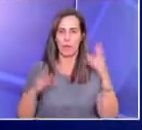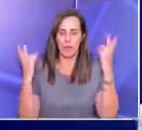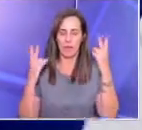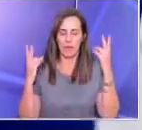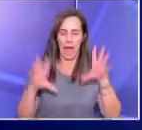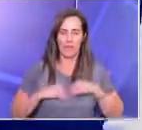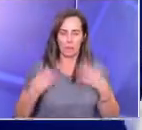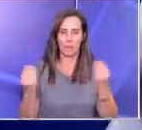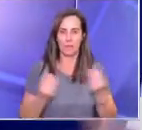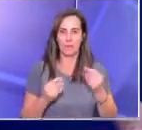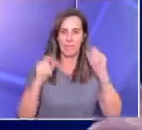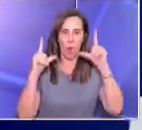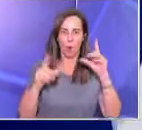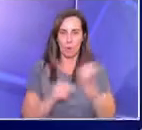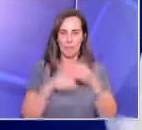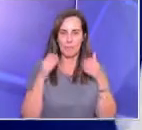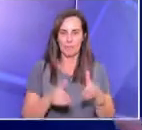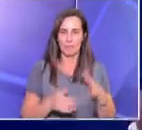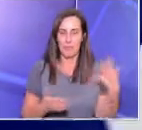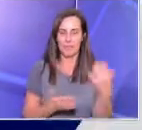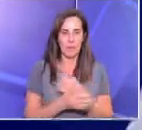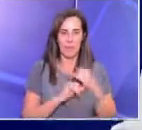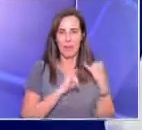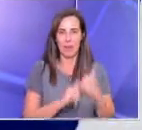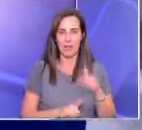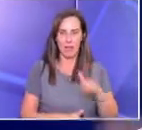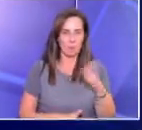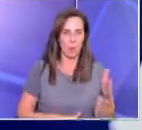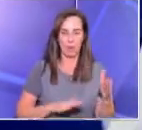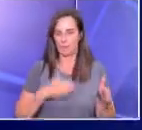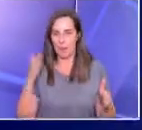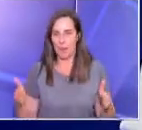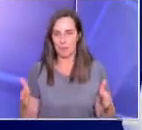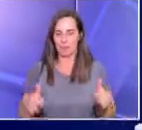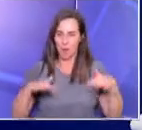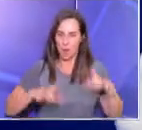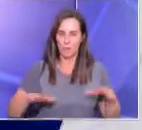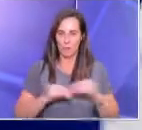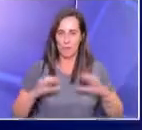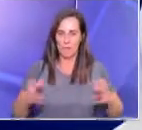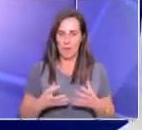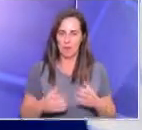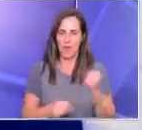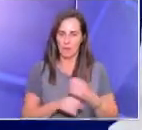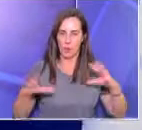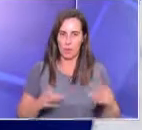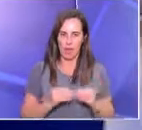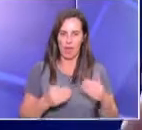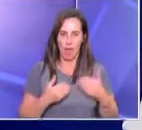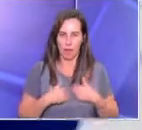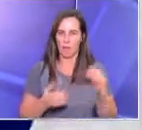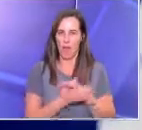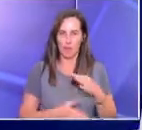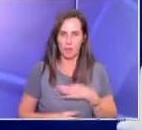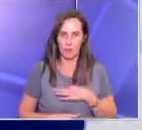הרבה מאוד דברים. התעוררות בזה מתעסקת. היא מצליחה באמת להביא גם שמאלנים וגם ימנים לשבת באותה מפלגה, לעבוד ביחד, אני